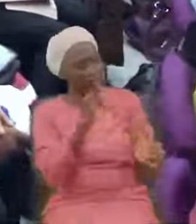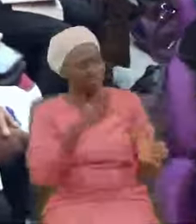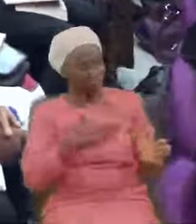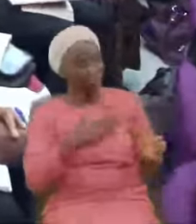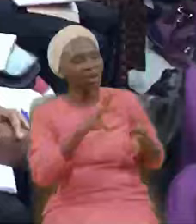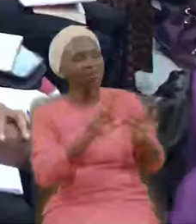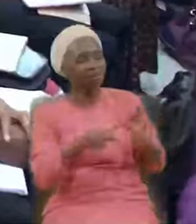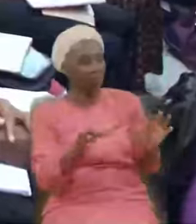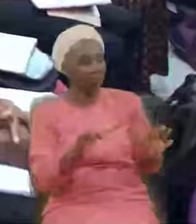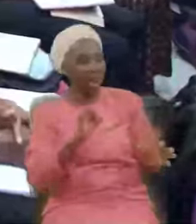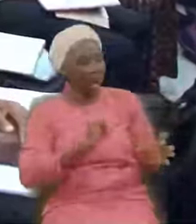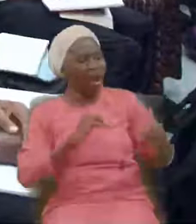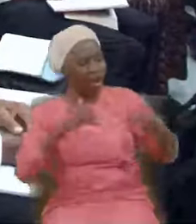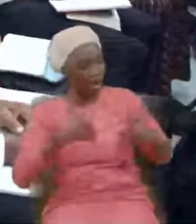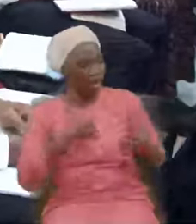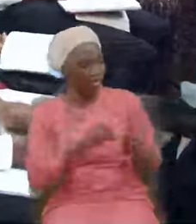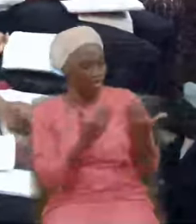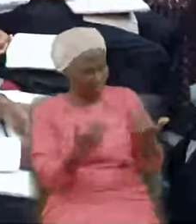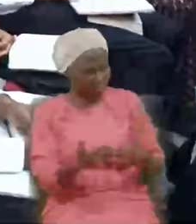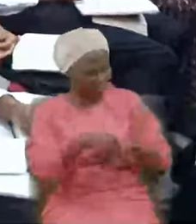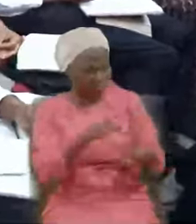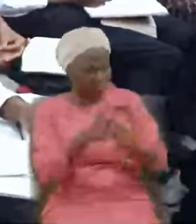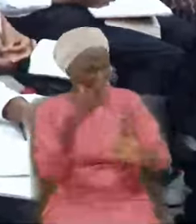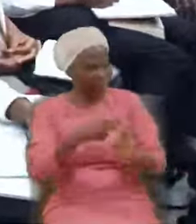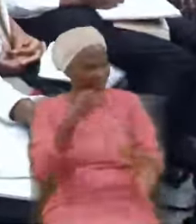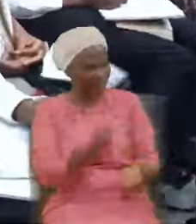soir. Je l'ai ce soir.